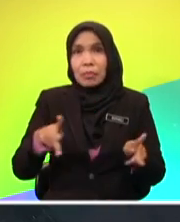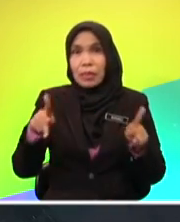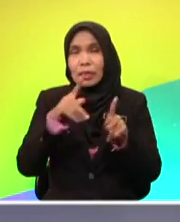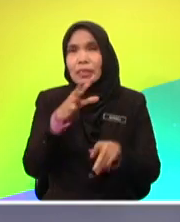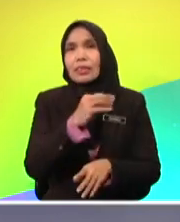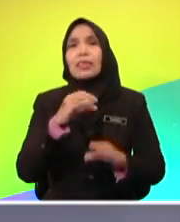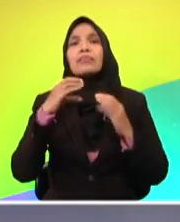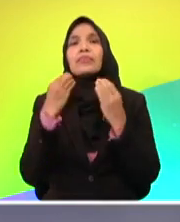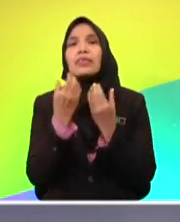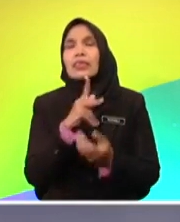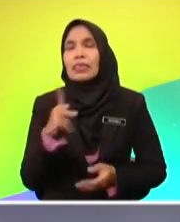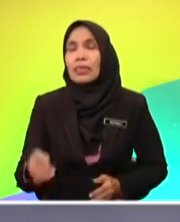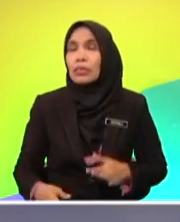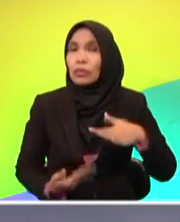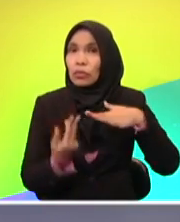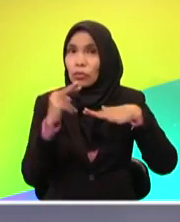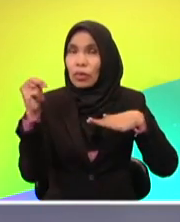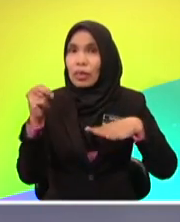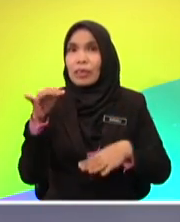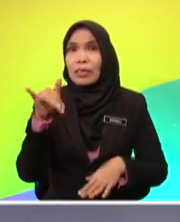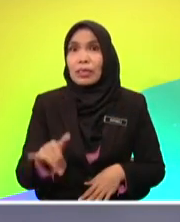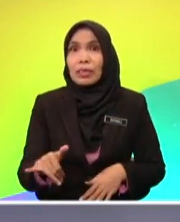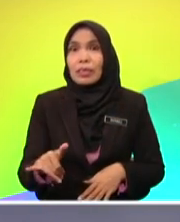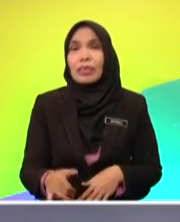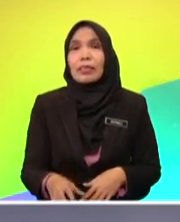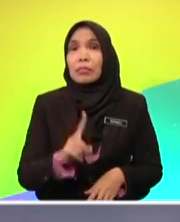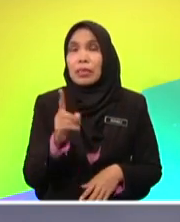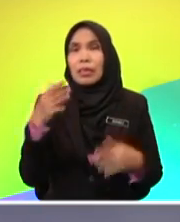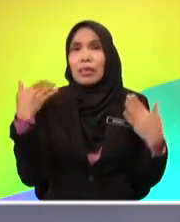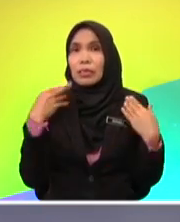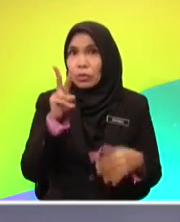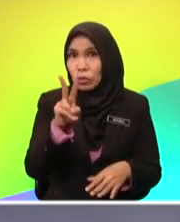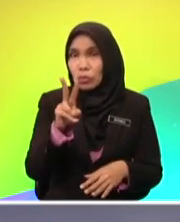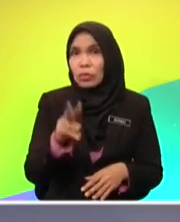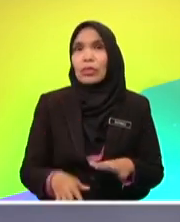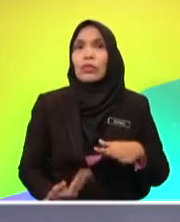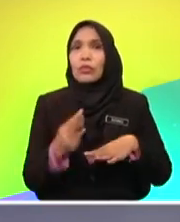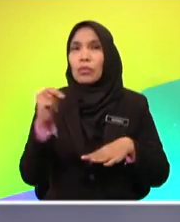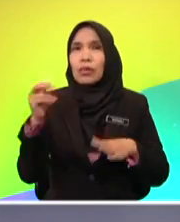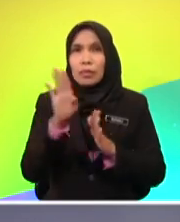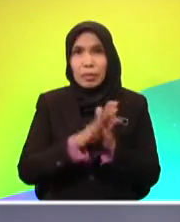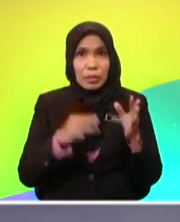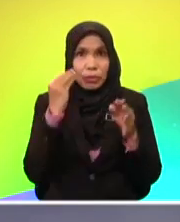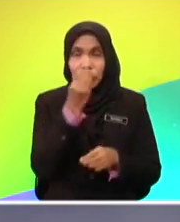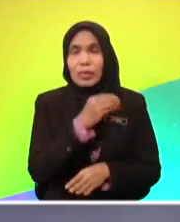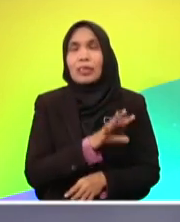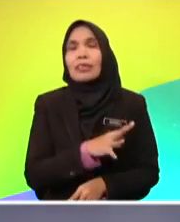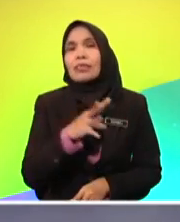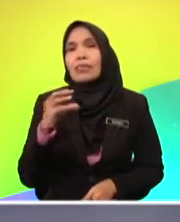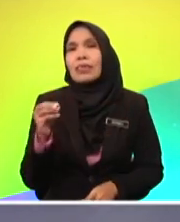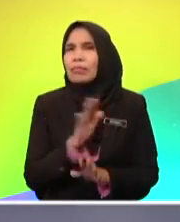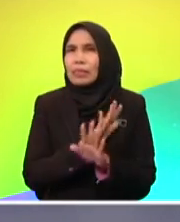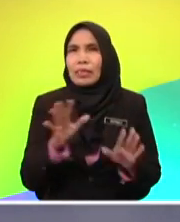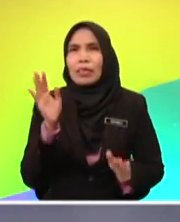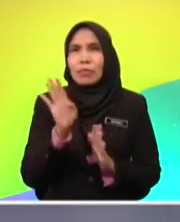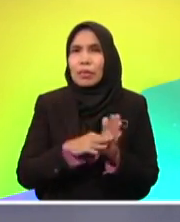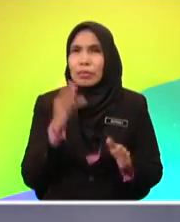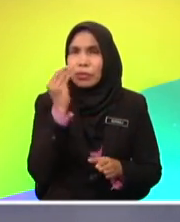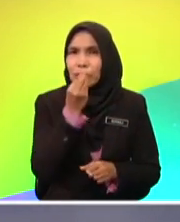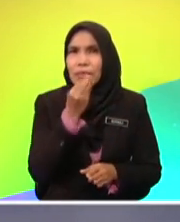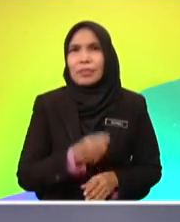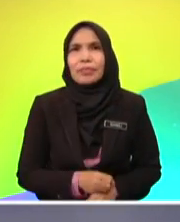mengkelaskan tumbuhan yang mana ada dua kelas tumbuhan iaitu tumbuhan berbunga dan juga tumbuhan tidak berbunga. Okey, seterusnya cikgu